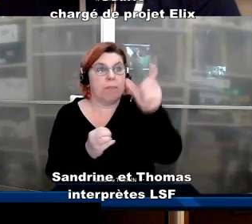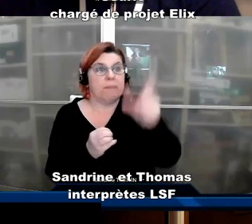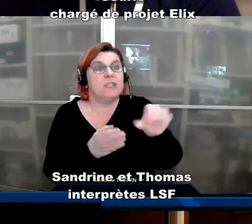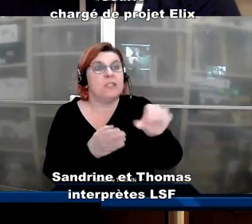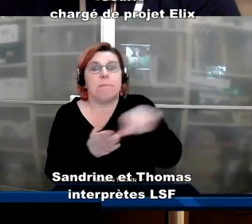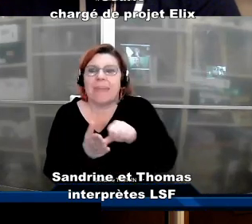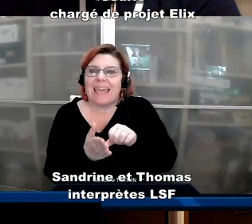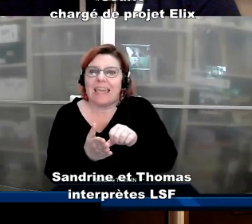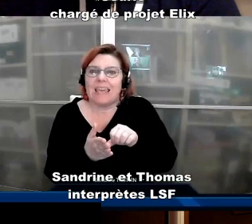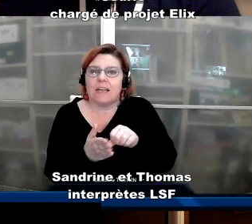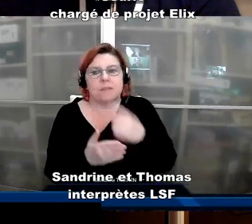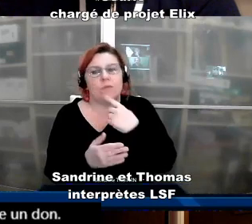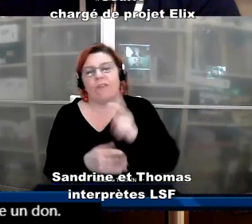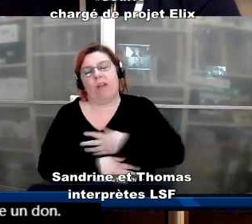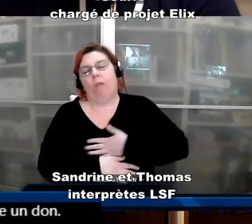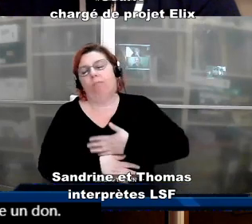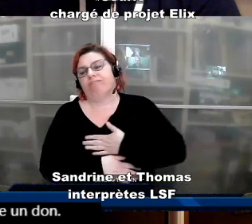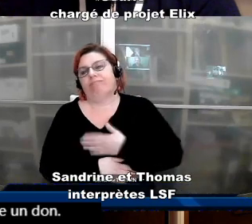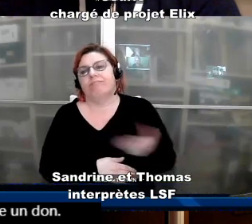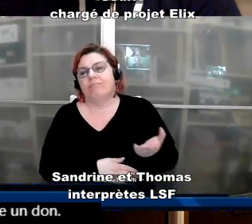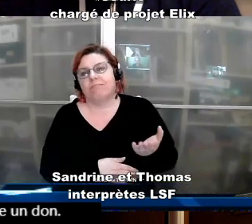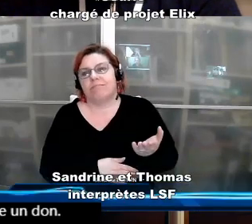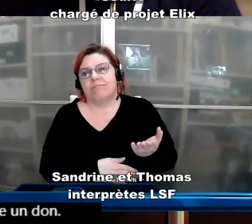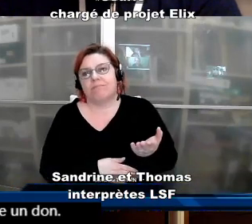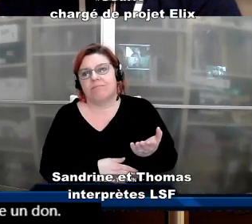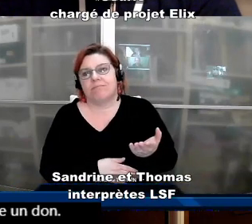Oui, voilà, c'est ça. C'est ça.